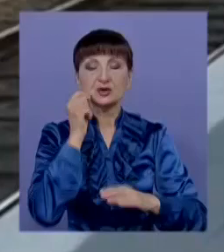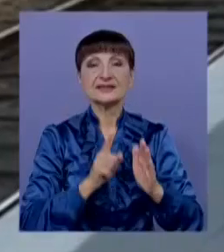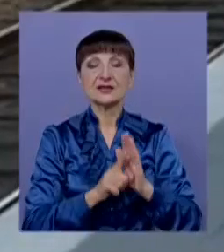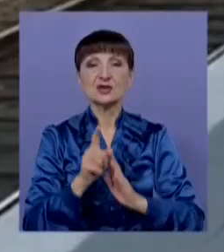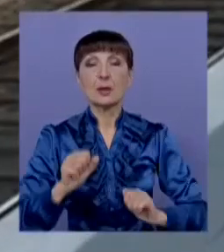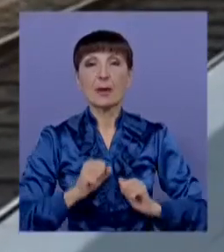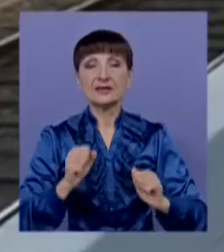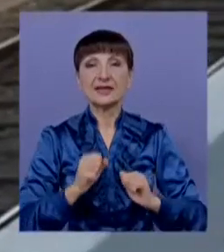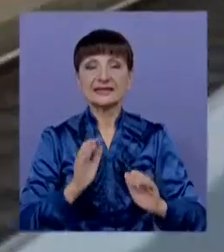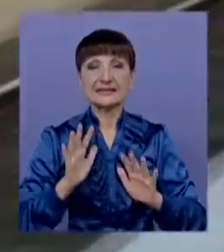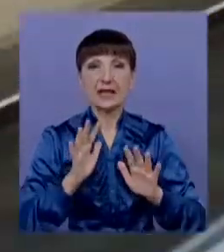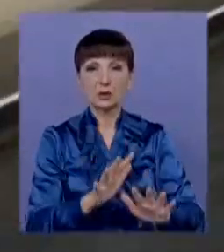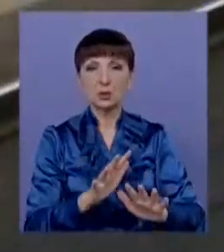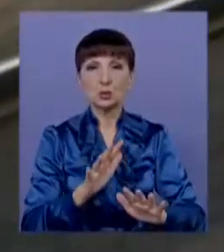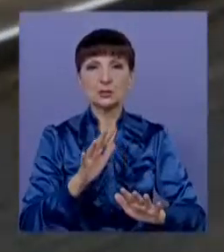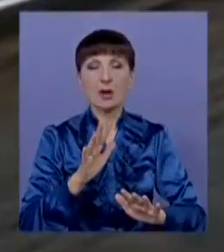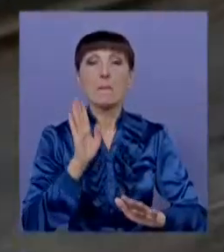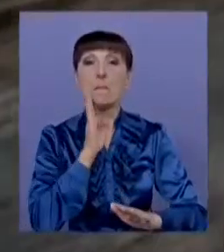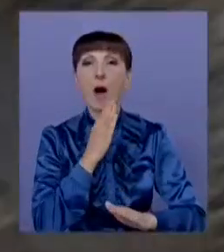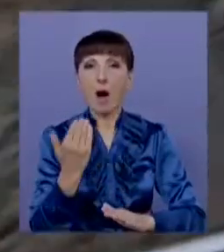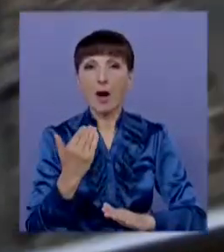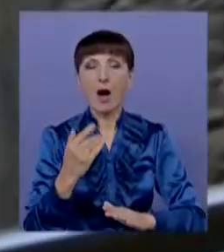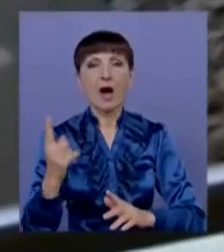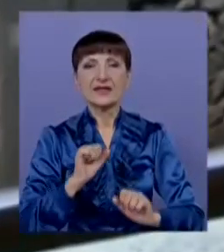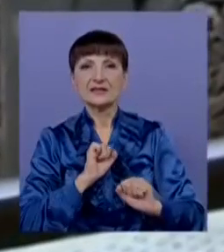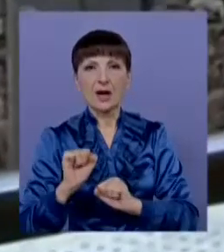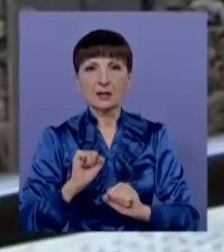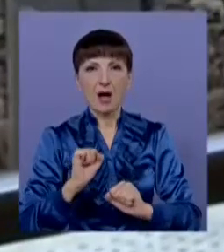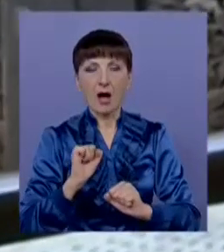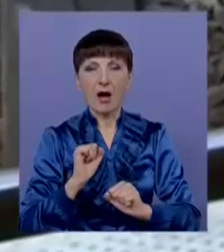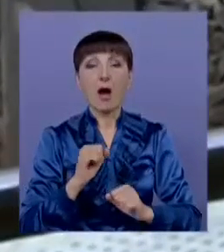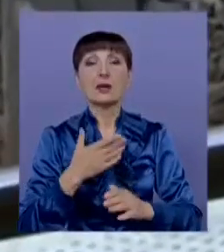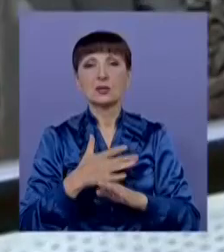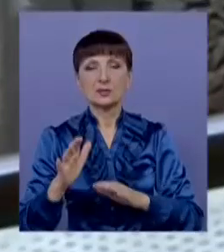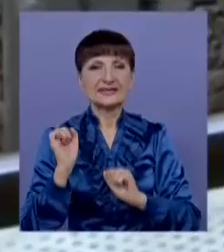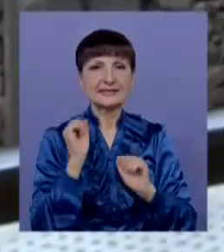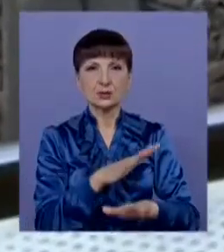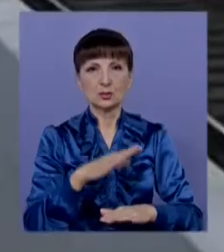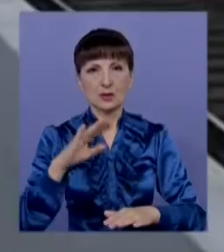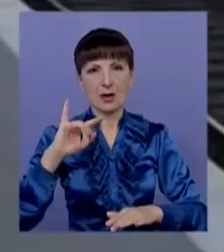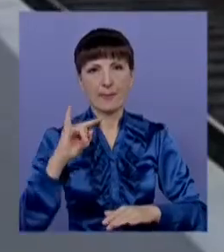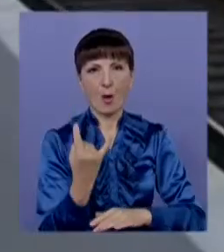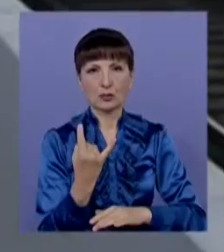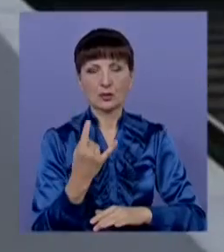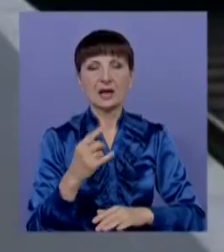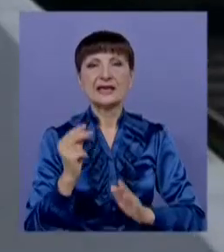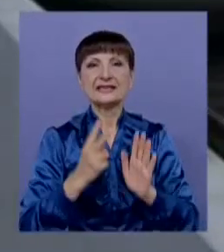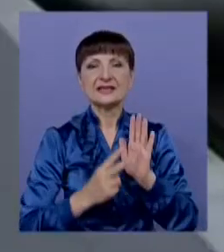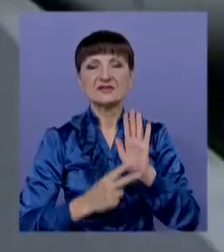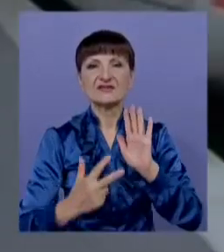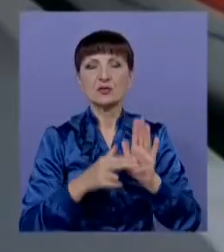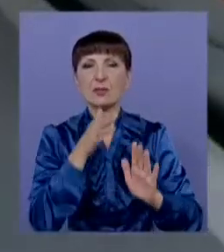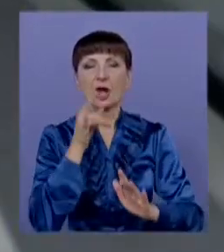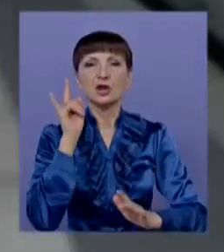сначала попытался столкнуть на рельсы маму мальчика, но она смогла увернуться. Затем он скинул самого ребенка и